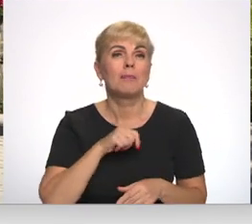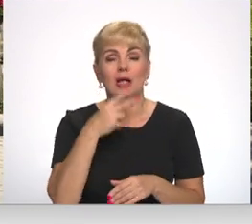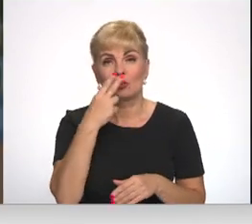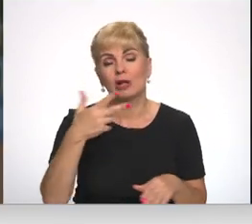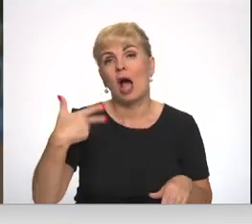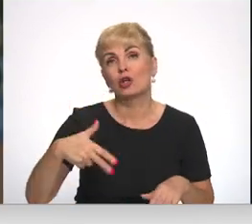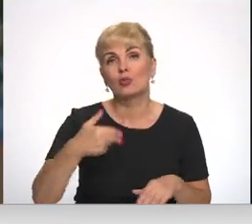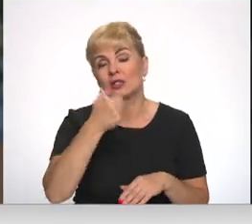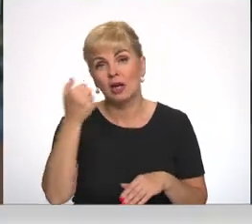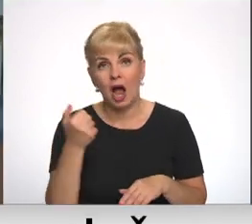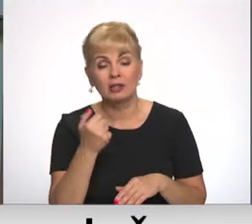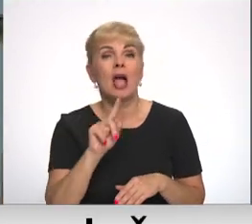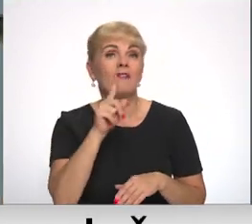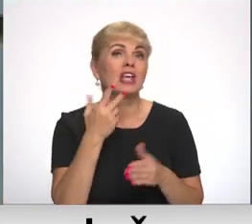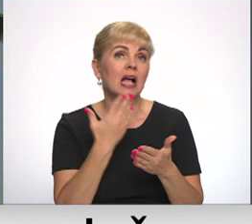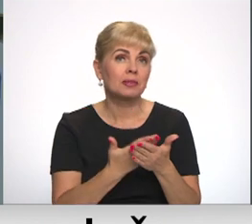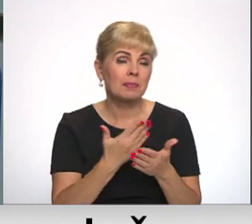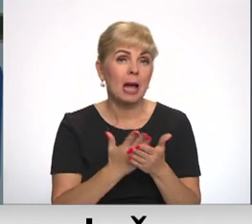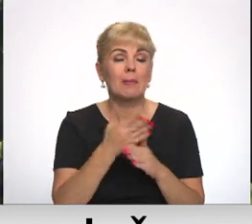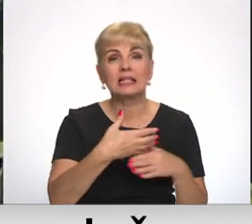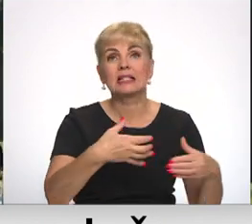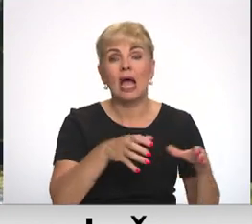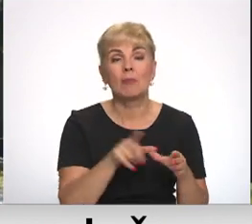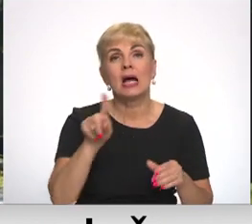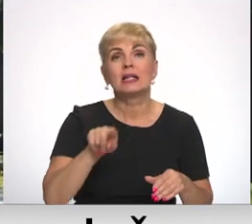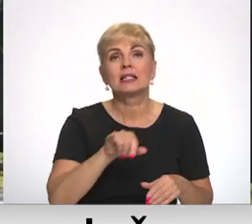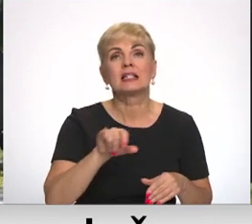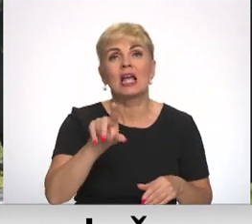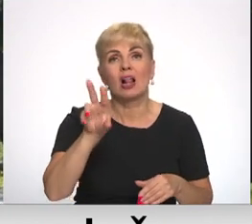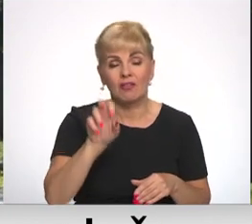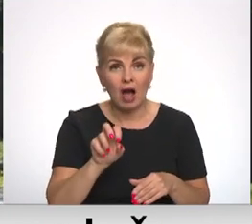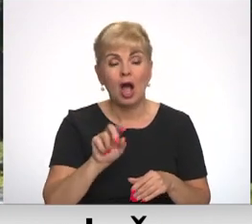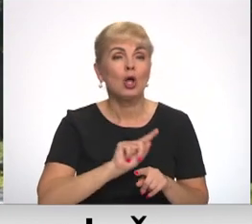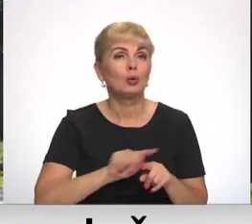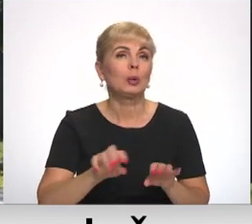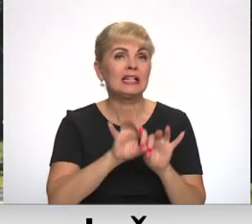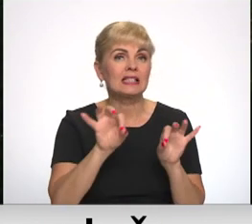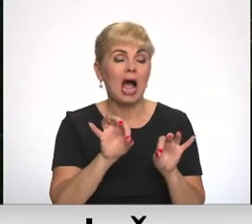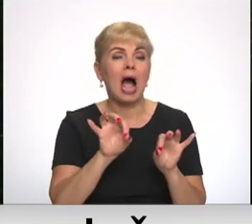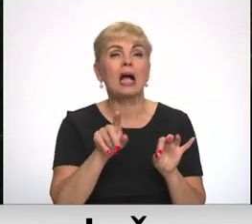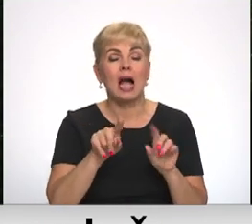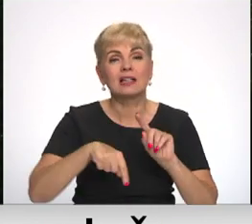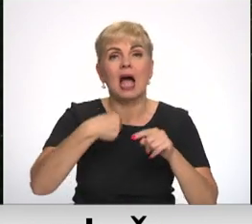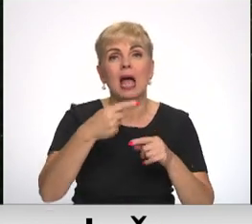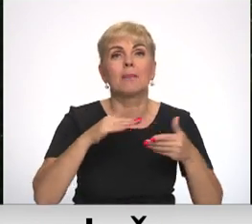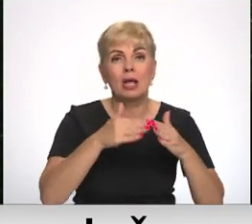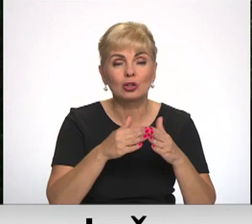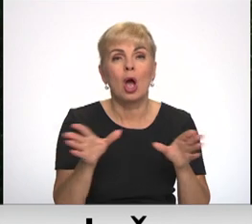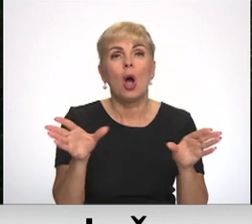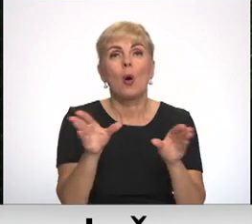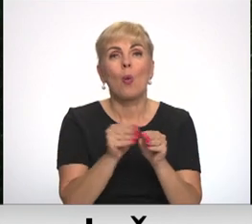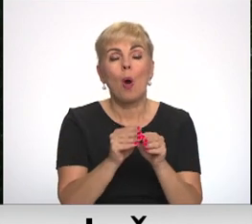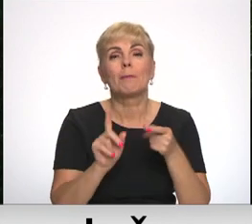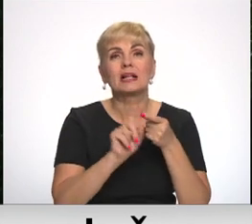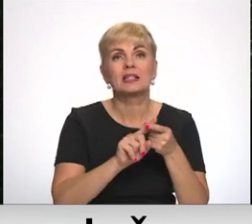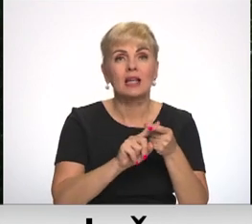80. Gados. Kā viens no piemēriem ir ciems Silva, kas sāks uzreizais pilsētas. To ar pilsētu jau saista kopīga ūdens apgāde